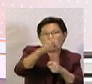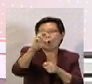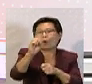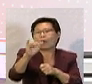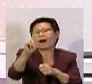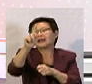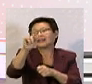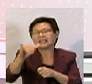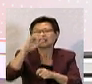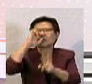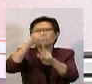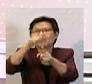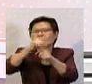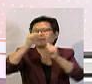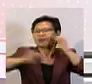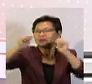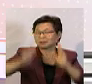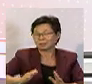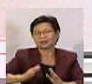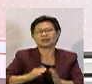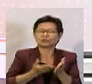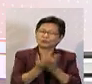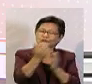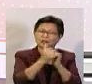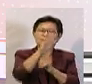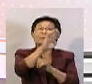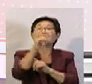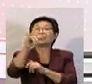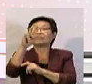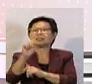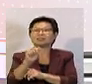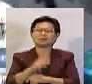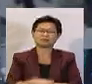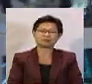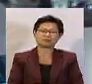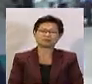royalti dan penipuan terhadap artis. Teruskan bersama B-Diva.